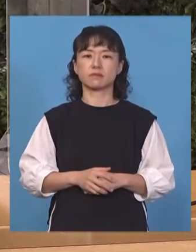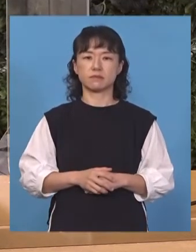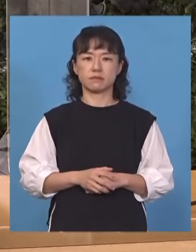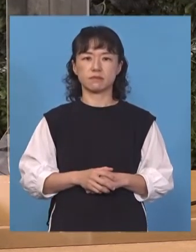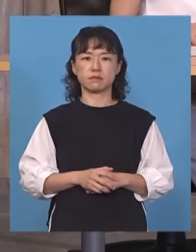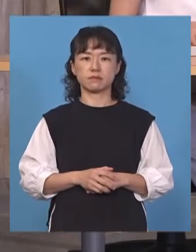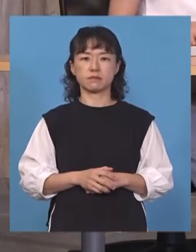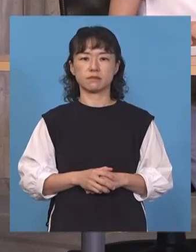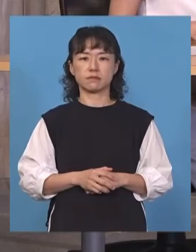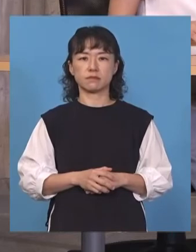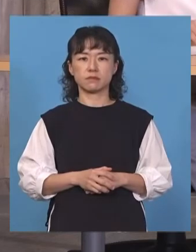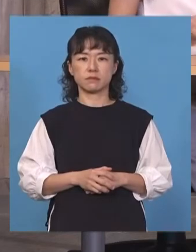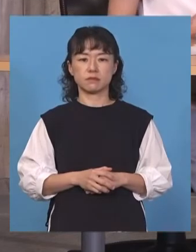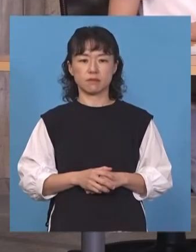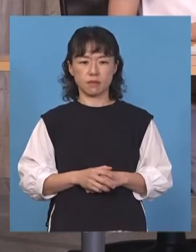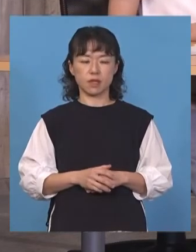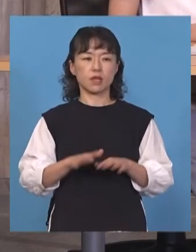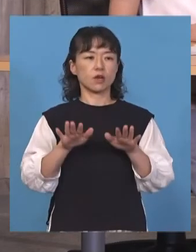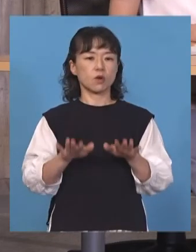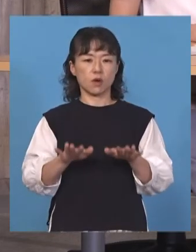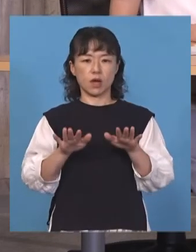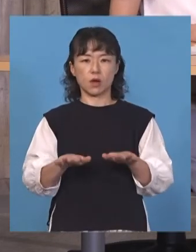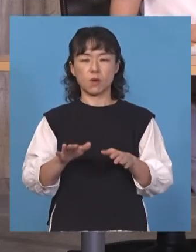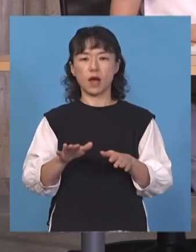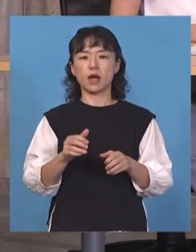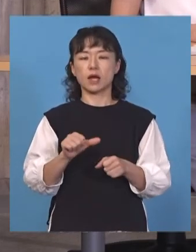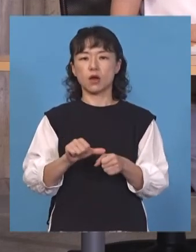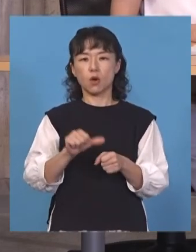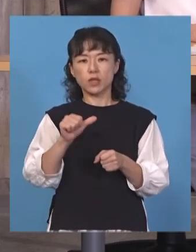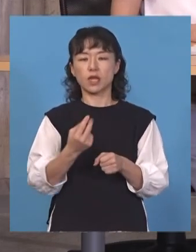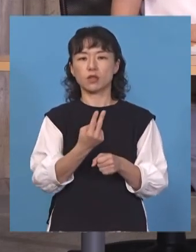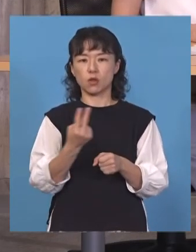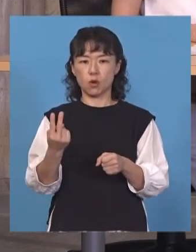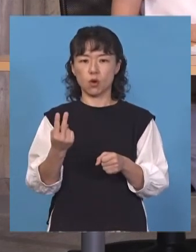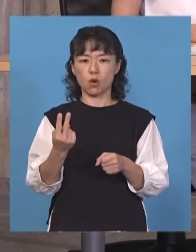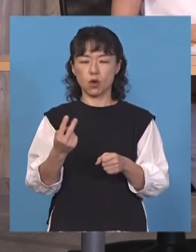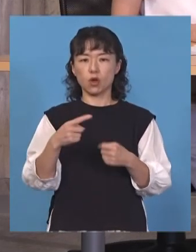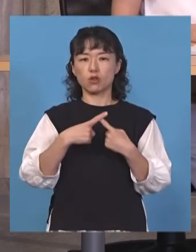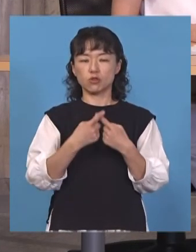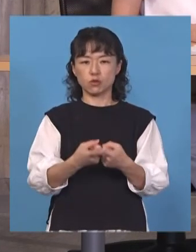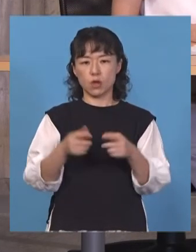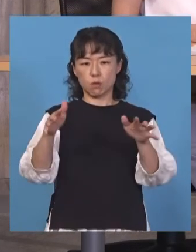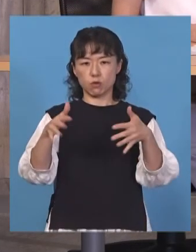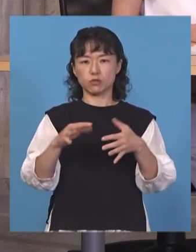願いいたします。 今回は令和5年度の保育所などへの入園児募